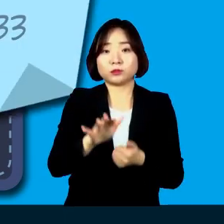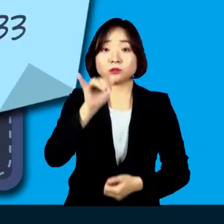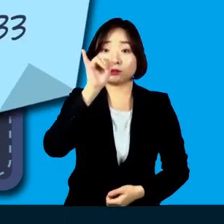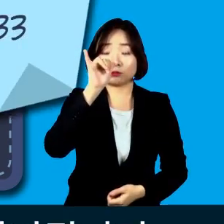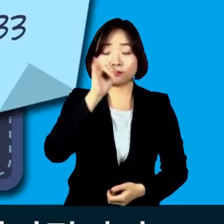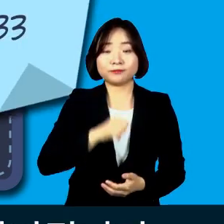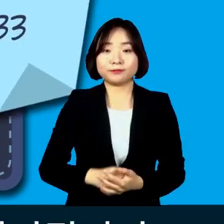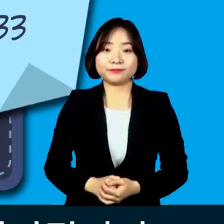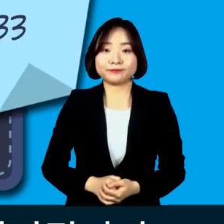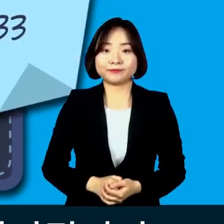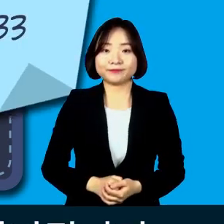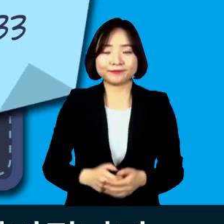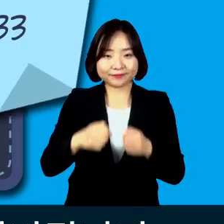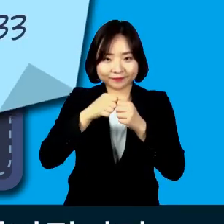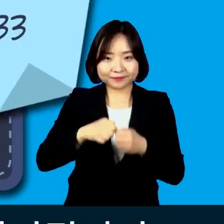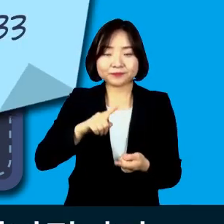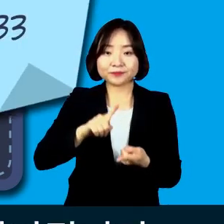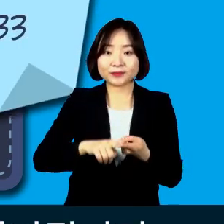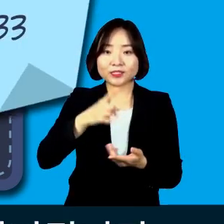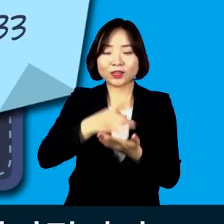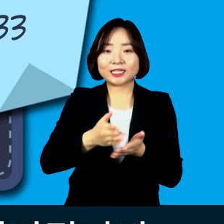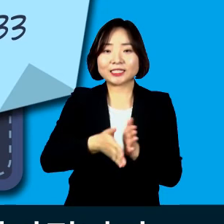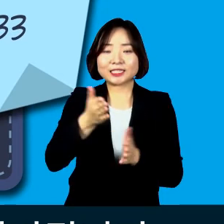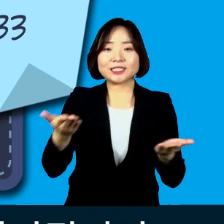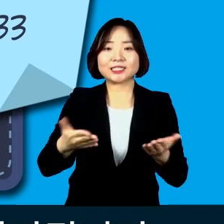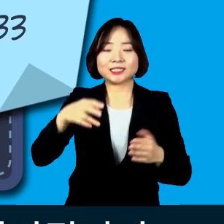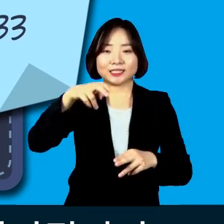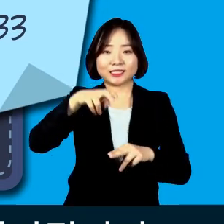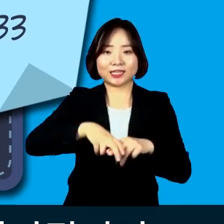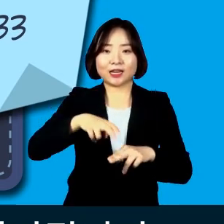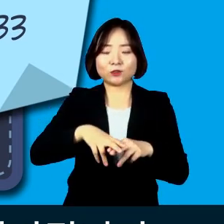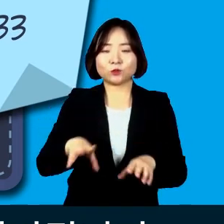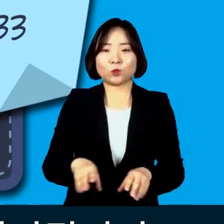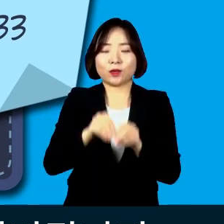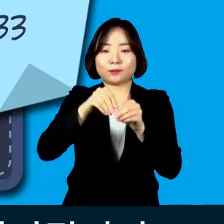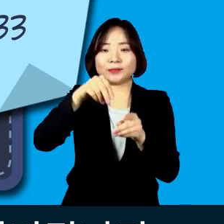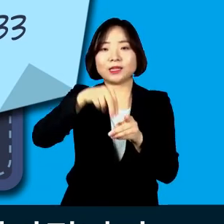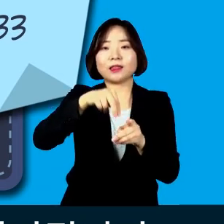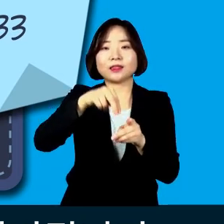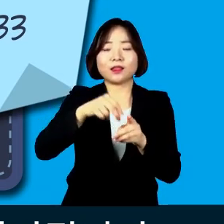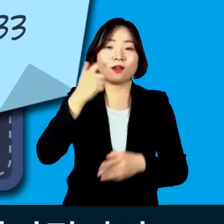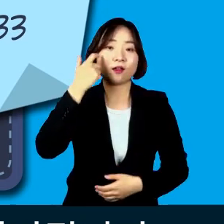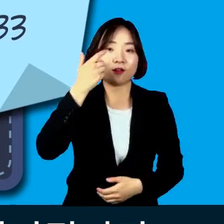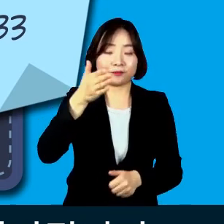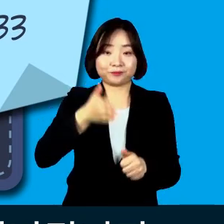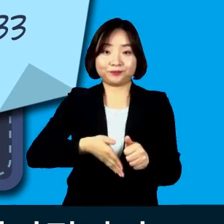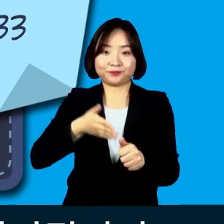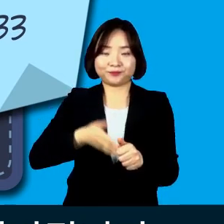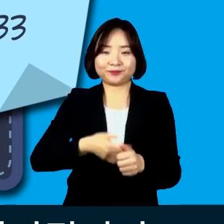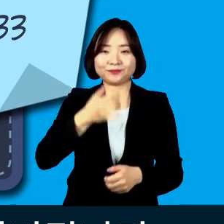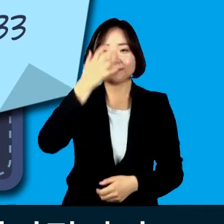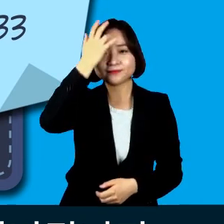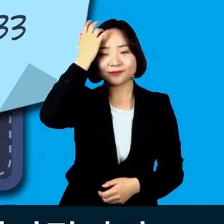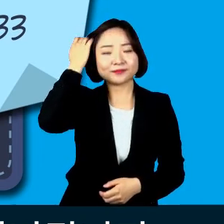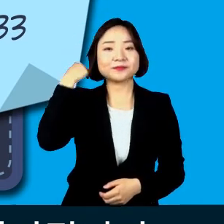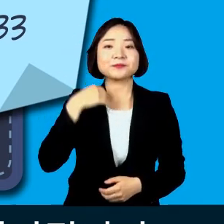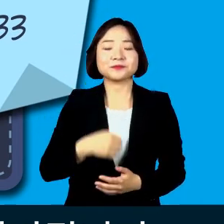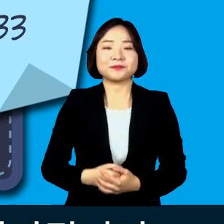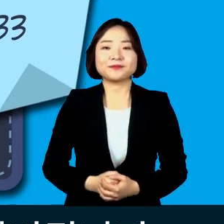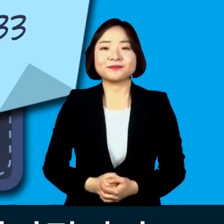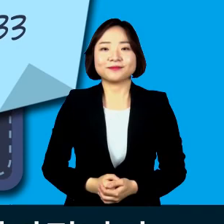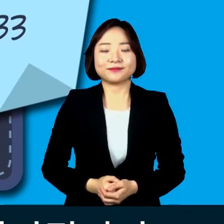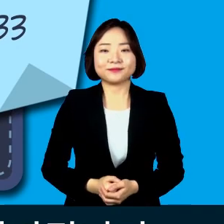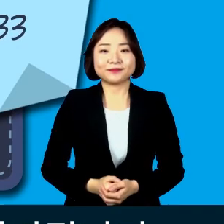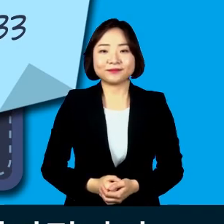있습니다. 자세한 사항은 천안시 일자리 종합지원센터 채용지원 담당자에게 문의 바랍니다.